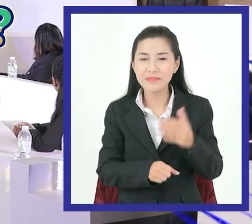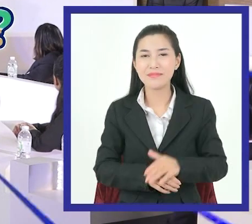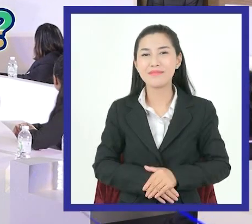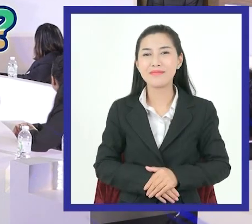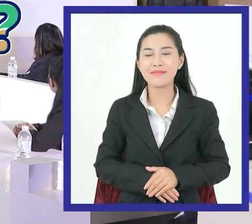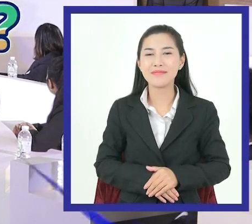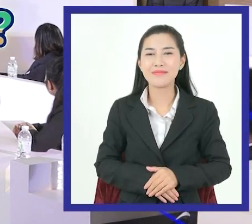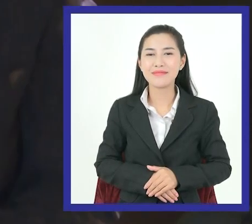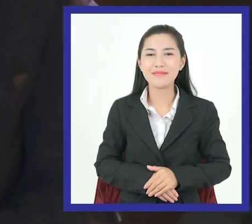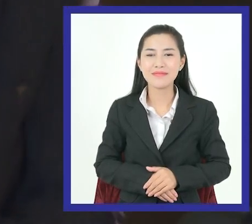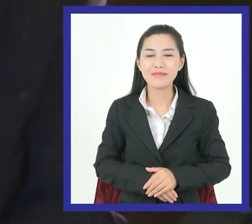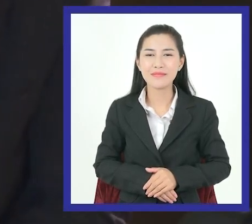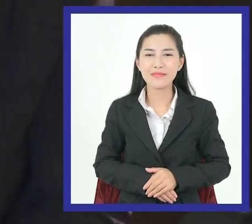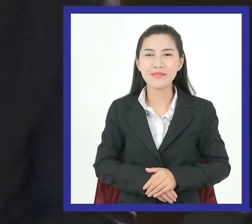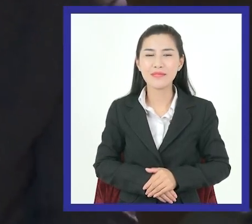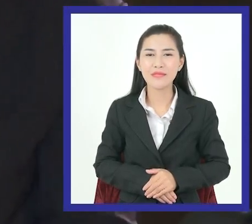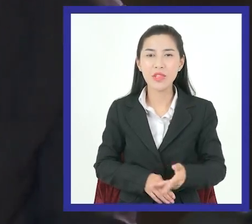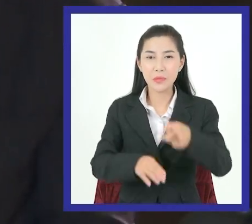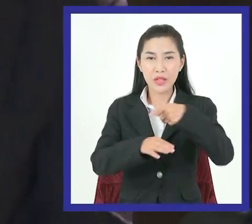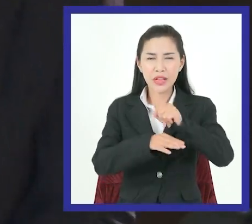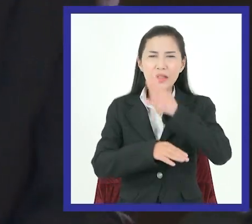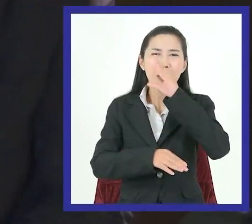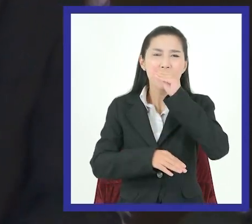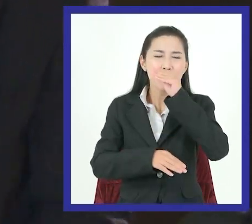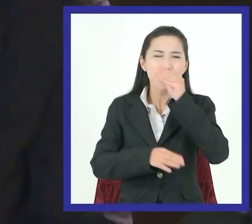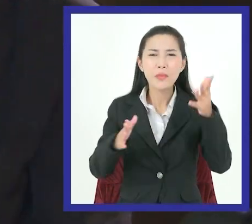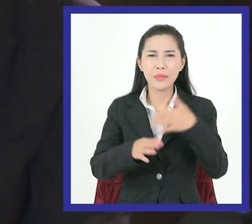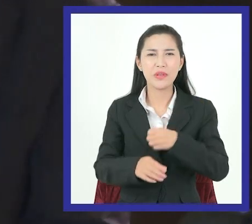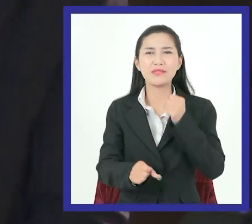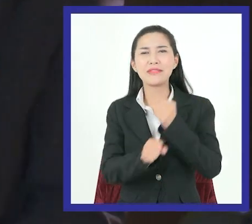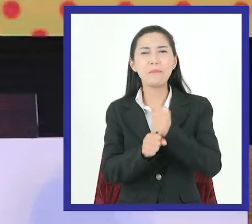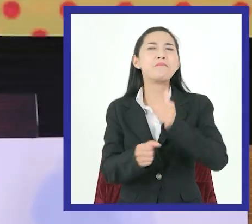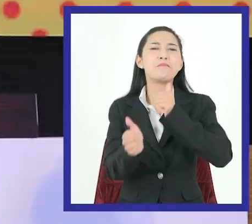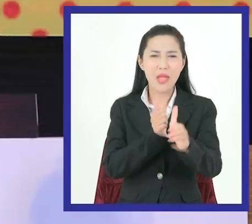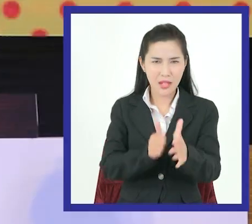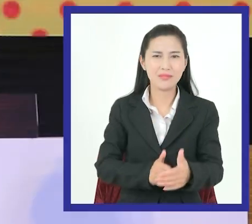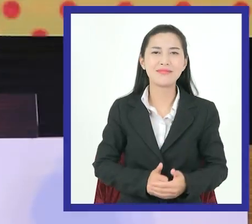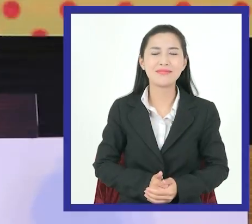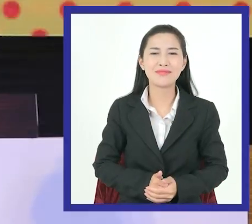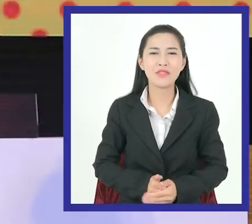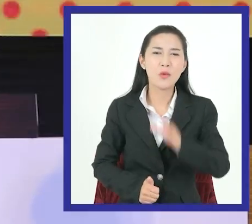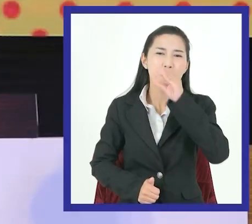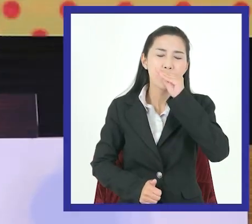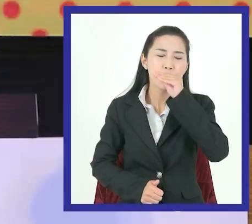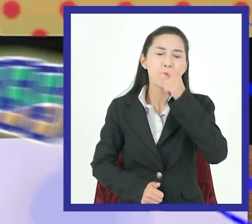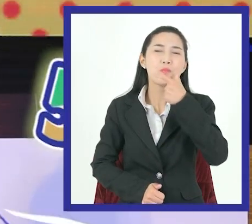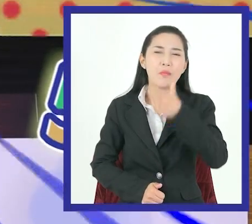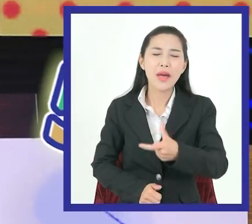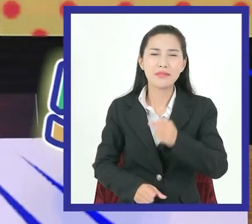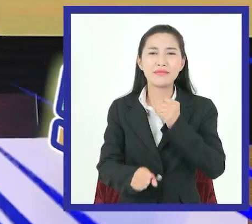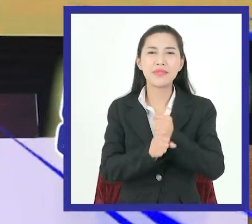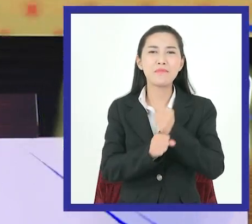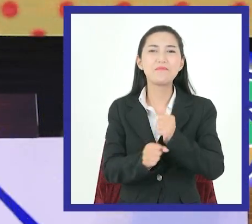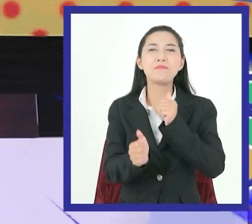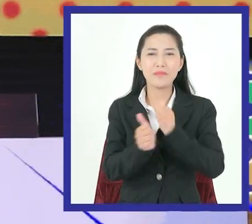บ้างก็ท่านประธานอย่าให้ผมต้องพูดอีกเลยนะครับผมทำไม่ทันแล้วครับอย่าพูดเยอะนะทำไม่